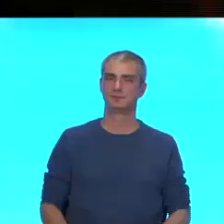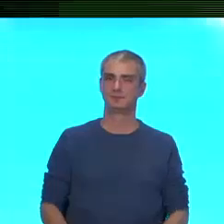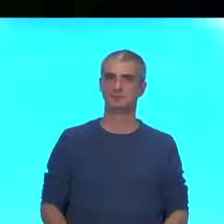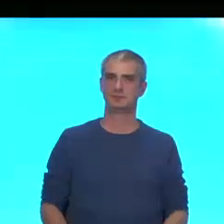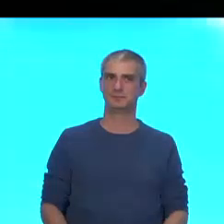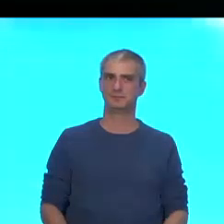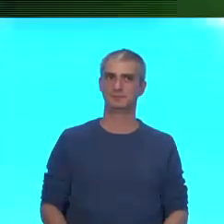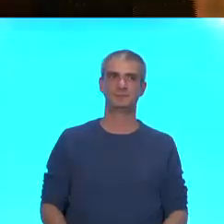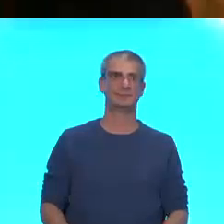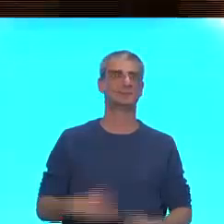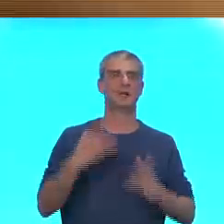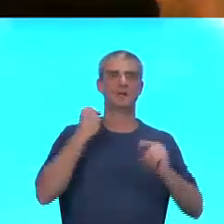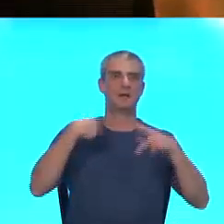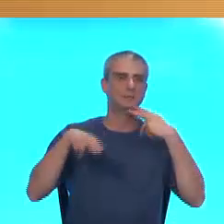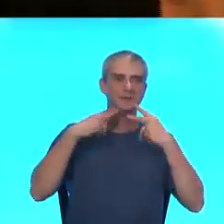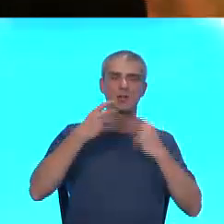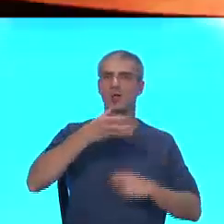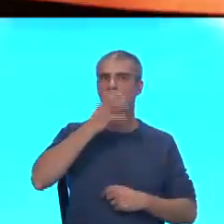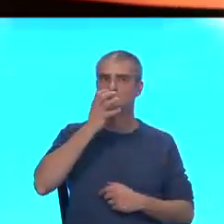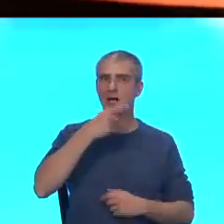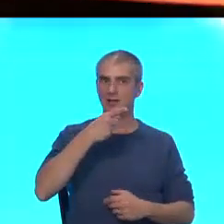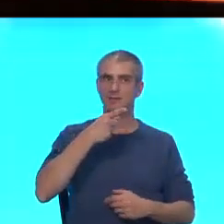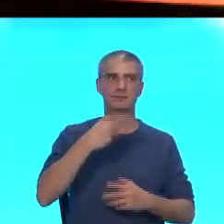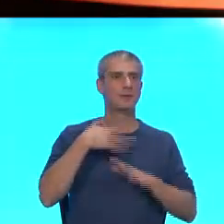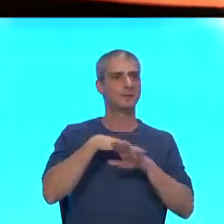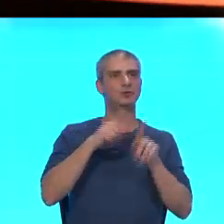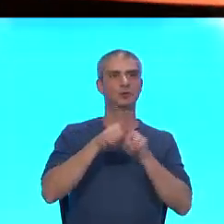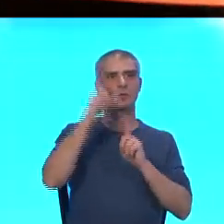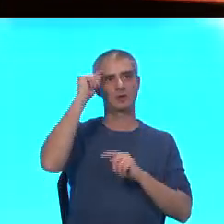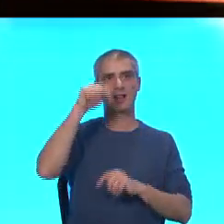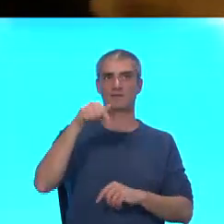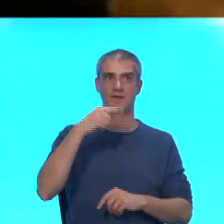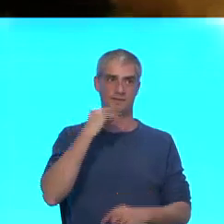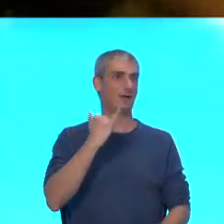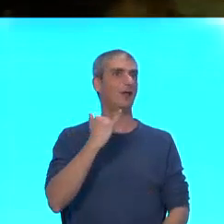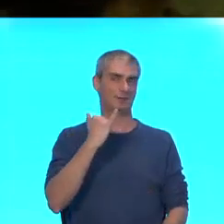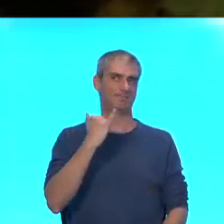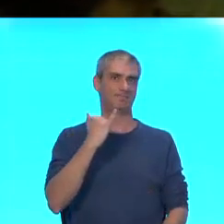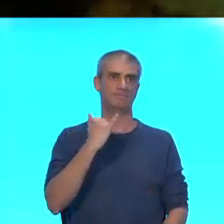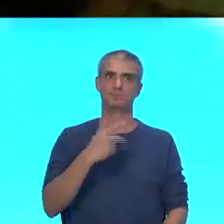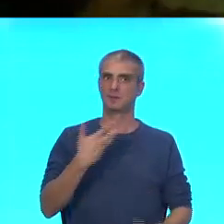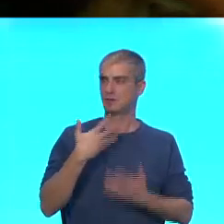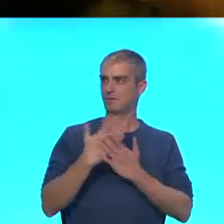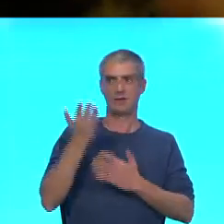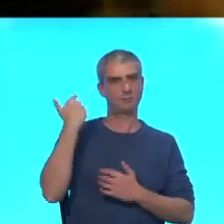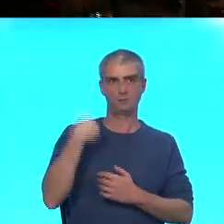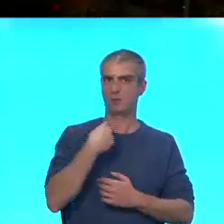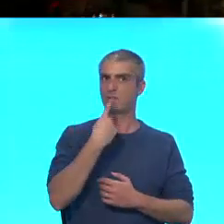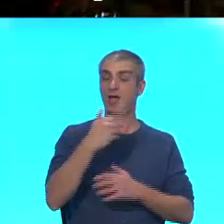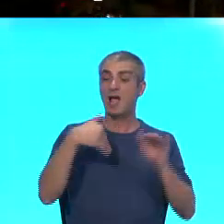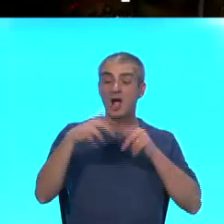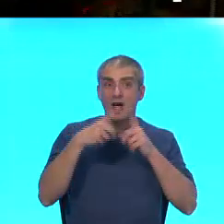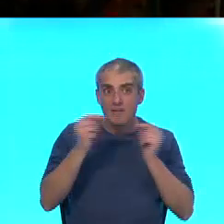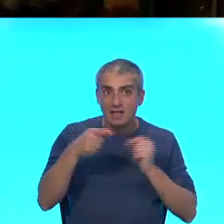לפני 8 שנים. תנופת מסעדות, ברים, פאבים. מרגיש קצת תל אביב פה, ולכן, כן. כבר הרבה זמן אומר שרחוב עזה